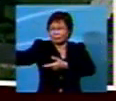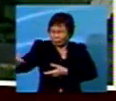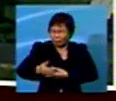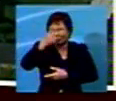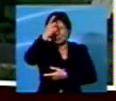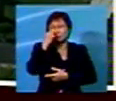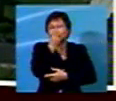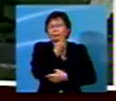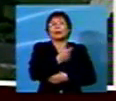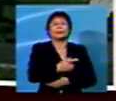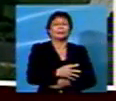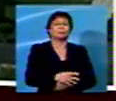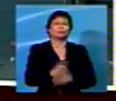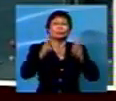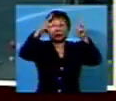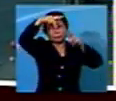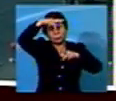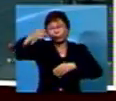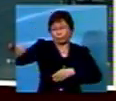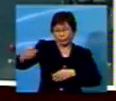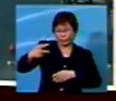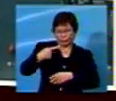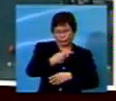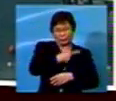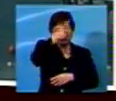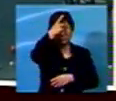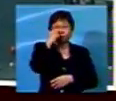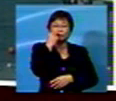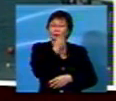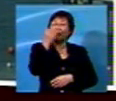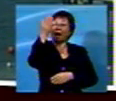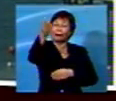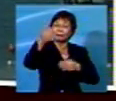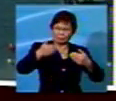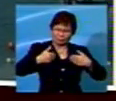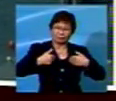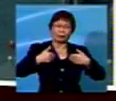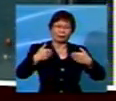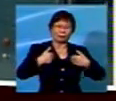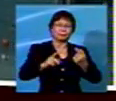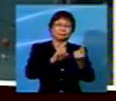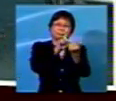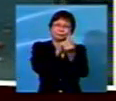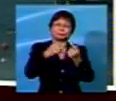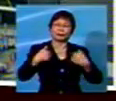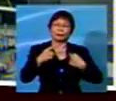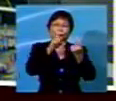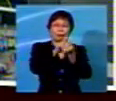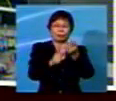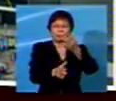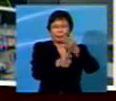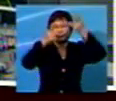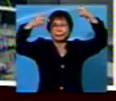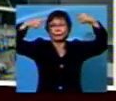menurut kenyataan Wisma puttera yang kami dimaklumkan juga Datuk Seri Najib akan turut mengadakan pertemuan dengan naib